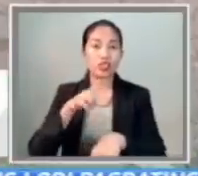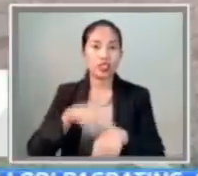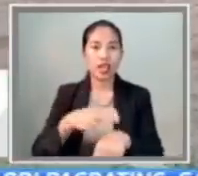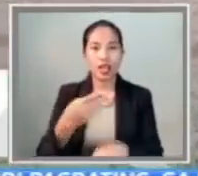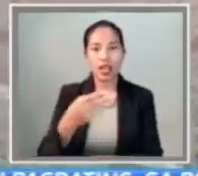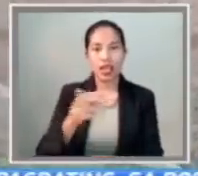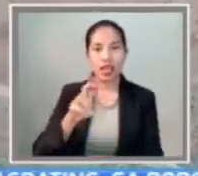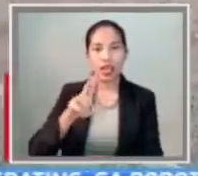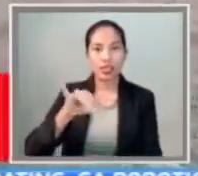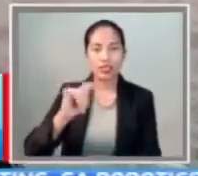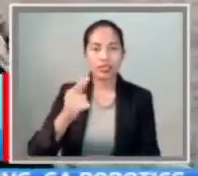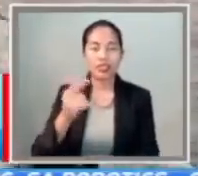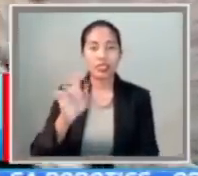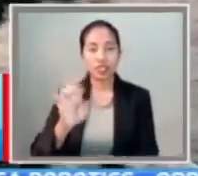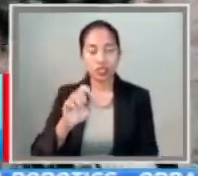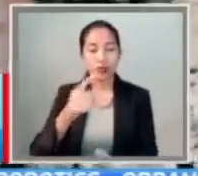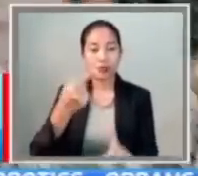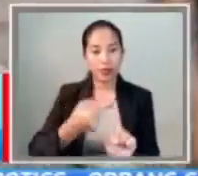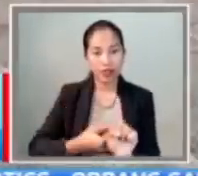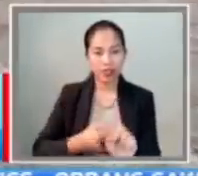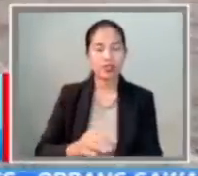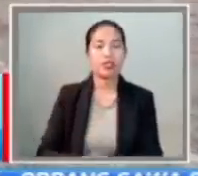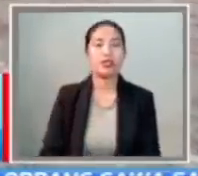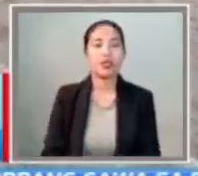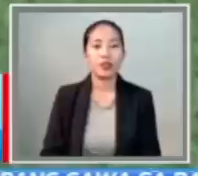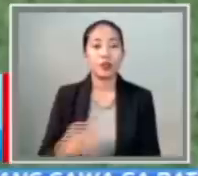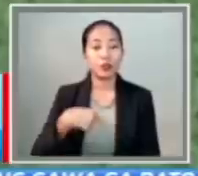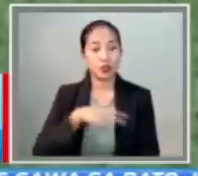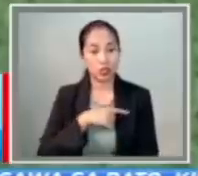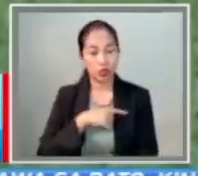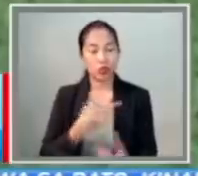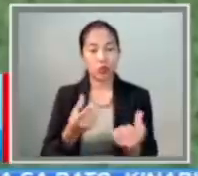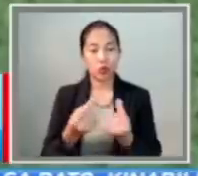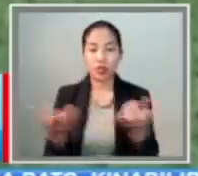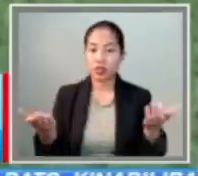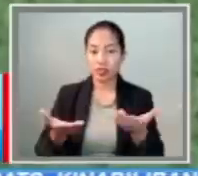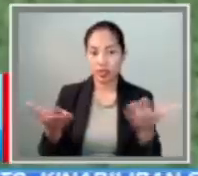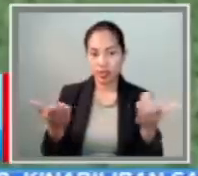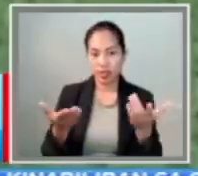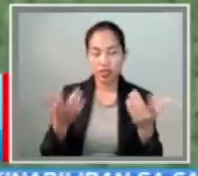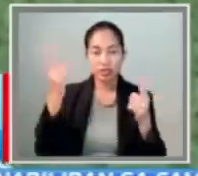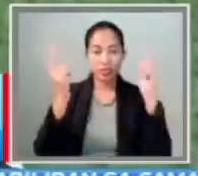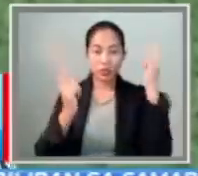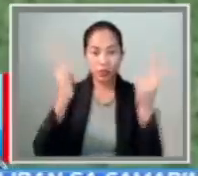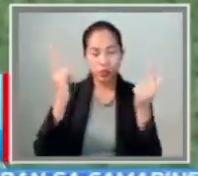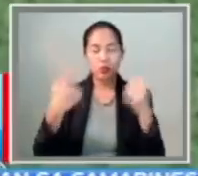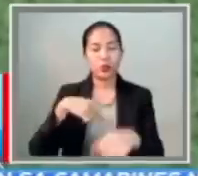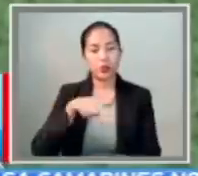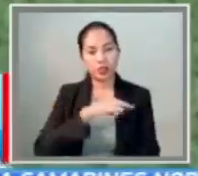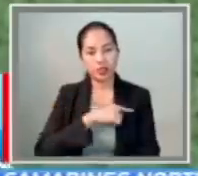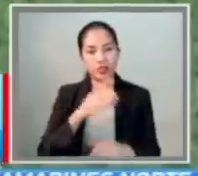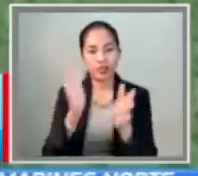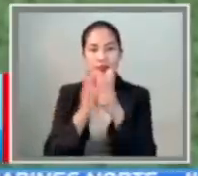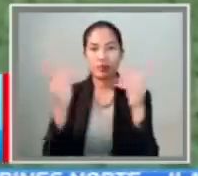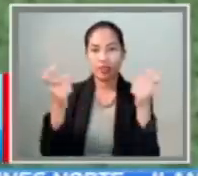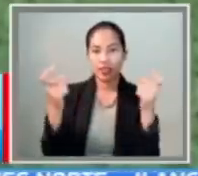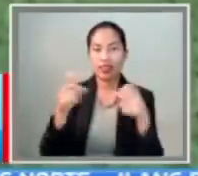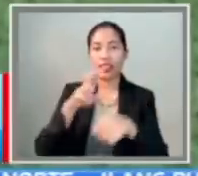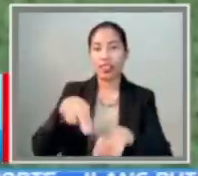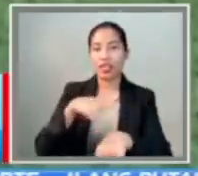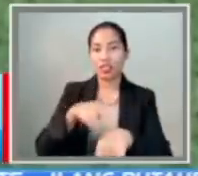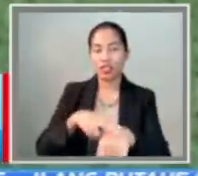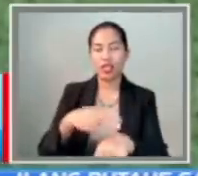ito po ay ginaganap tuwing May, at tuwing May po ay sineselebrate natin ang National Heritage Month. So ito po ay